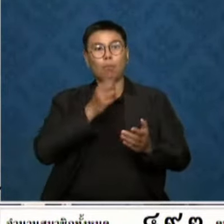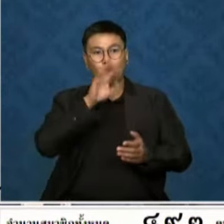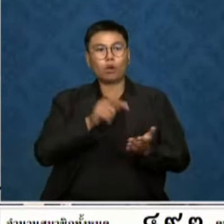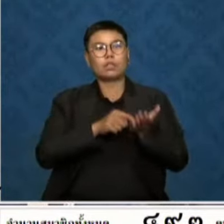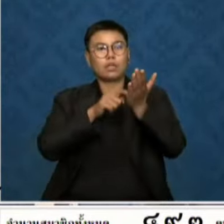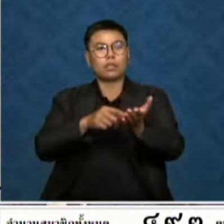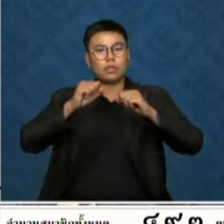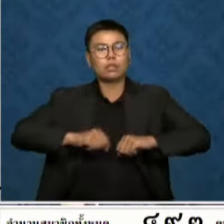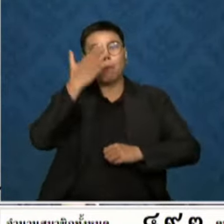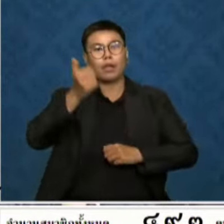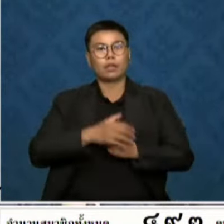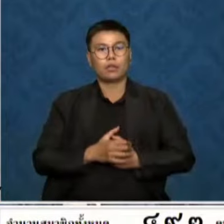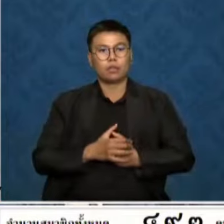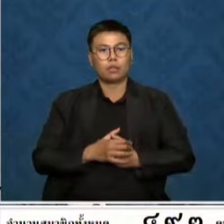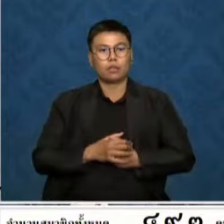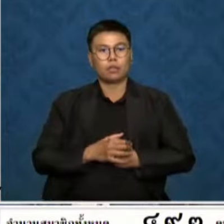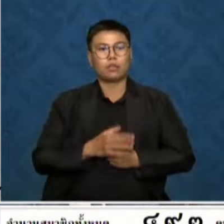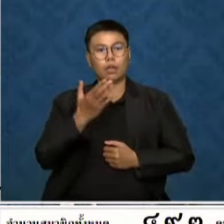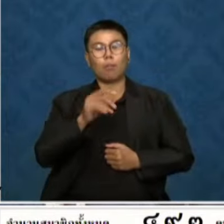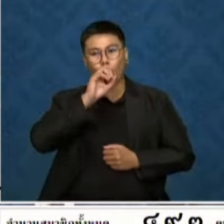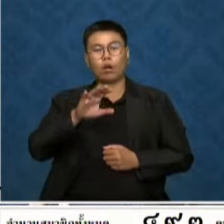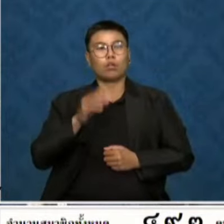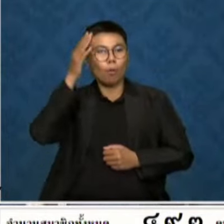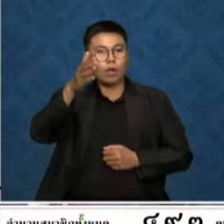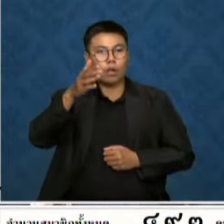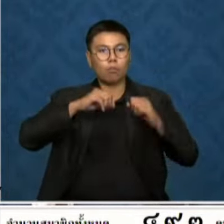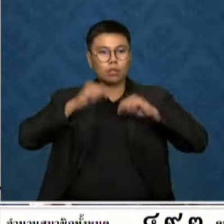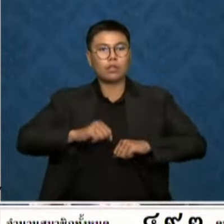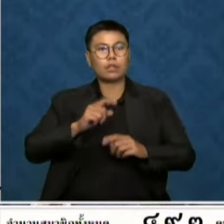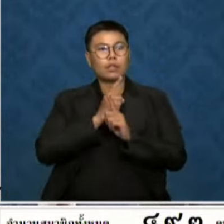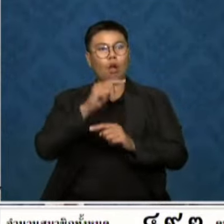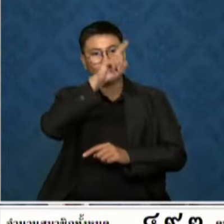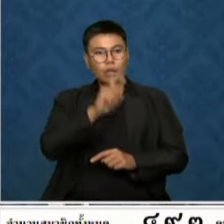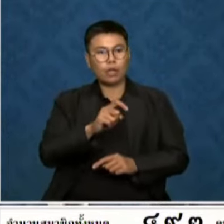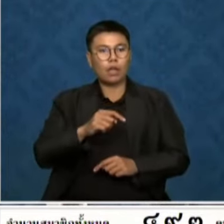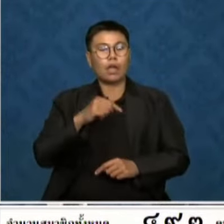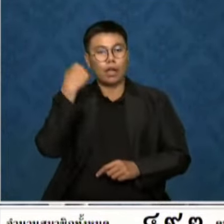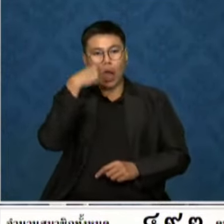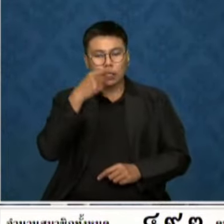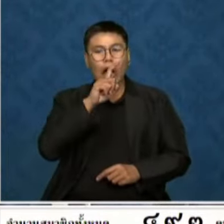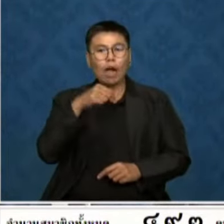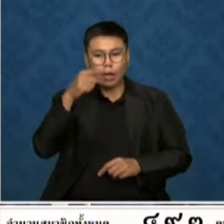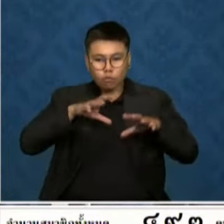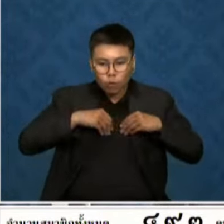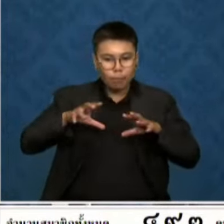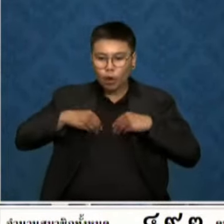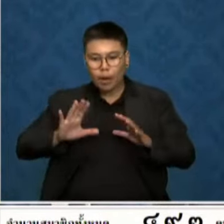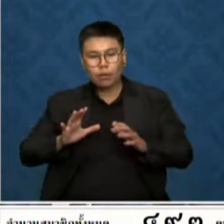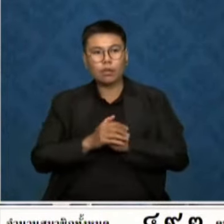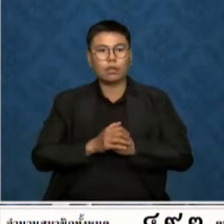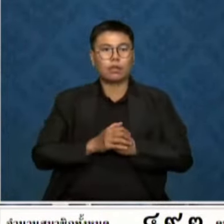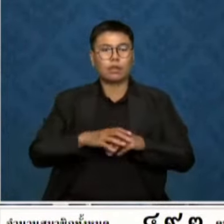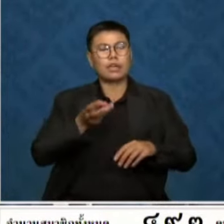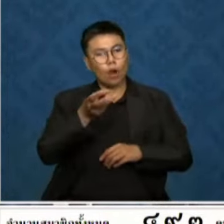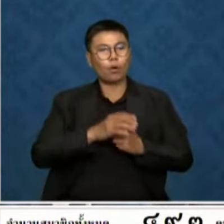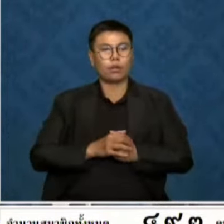ติเสนอทําไมท่านก็บอกว่าต่อไปเป็นการลงมติตามข้อสังเกตท่านก็ถามดิครับว่าใครเห็นชอบไม่เห็นชอบแ